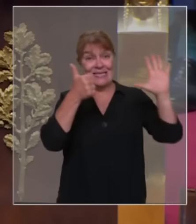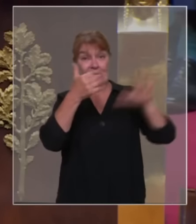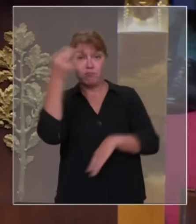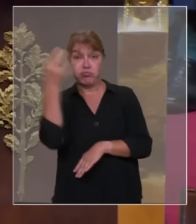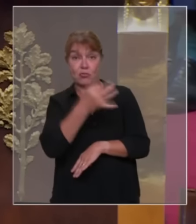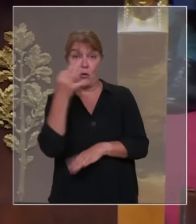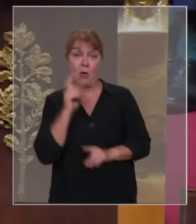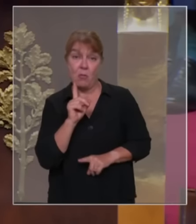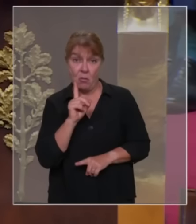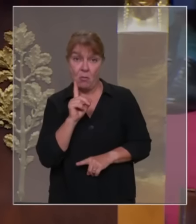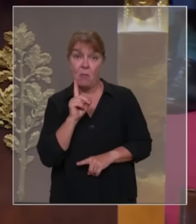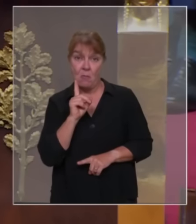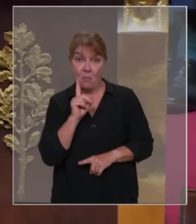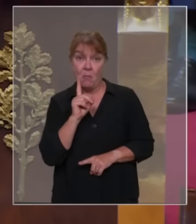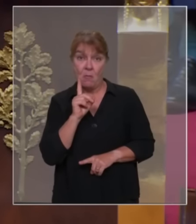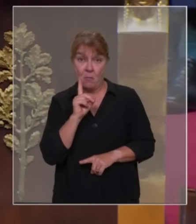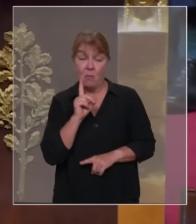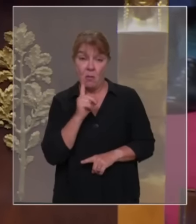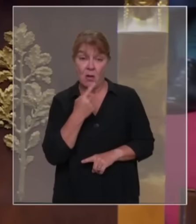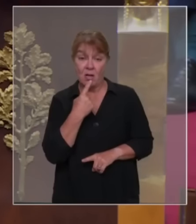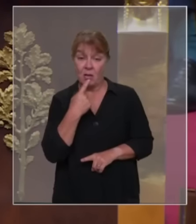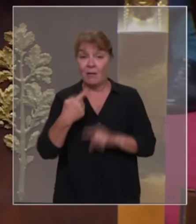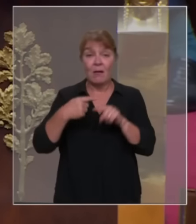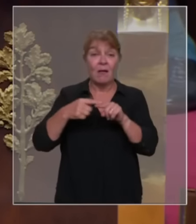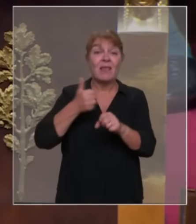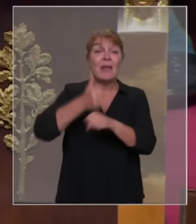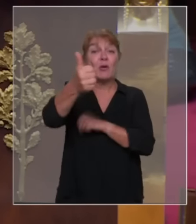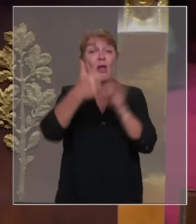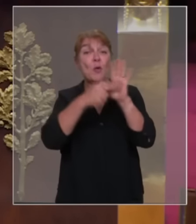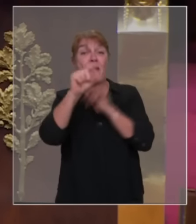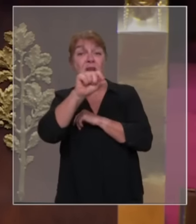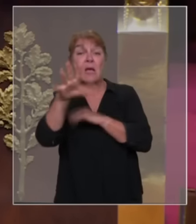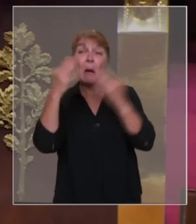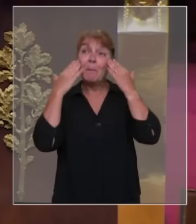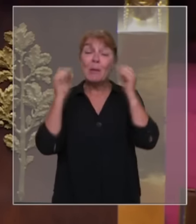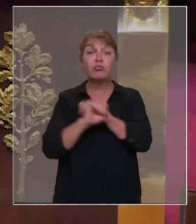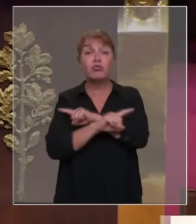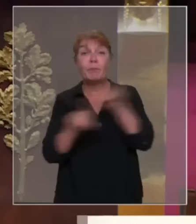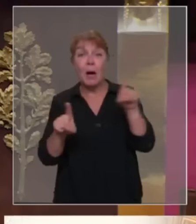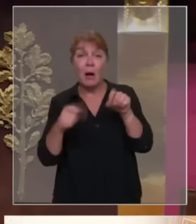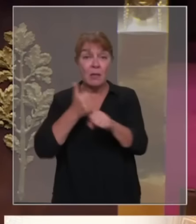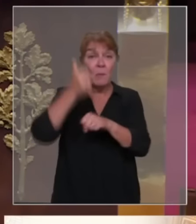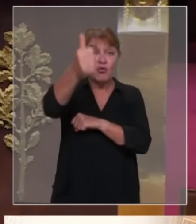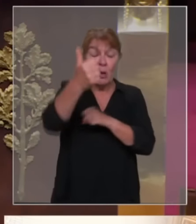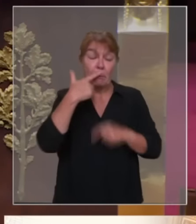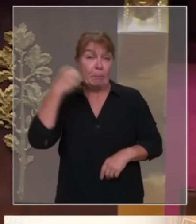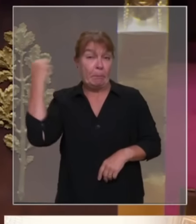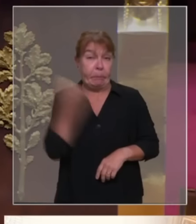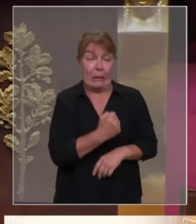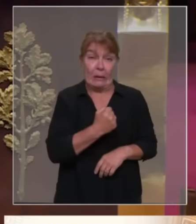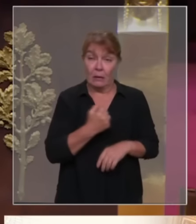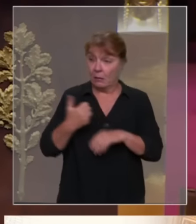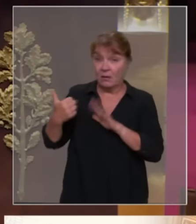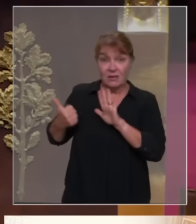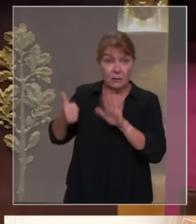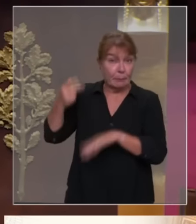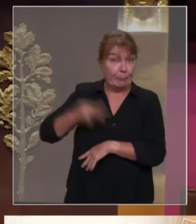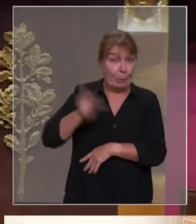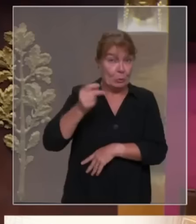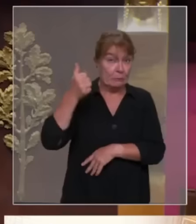notre richesse nationale. En 2025, si rien n'est fait, il sera davantage encore.